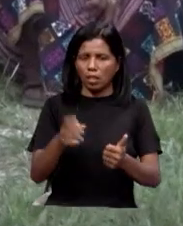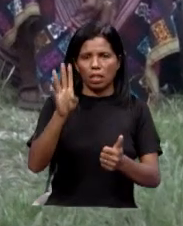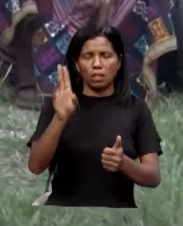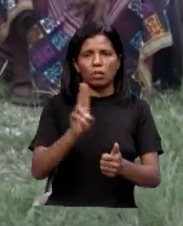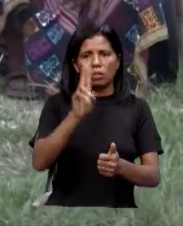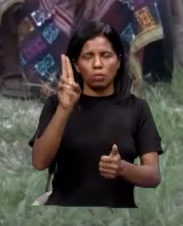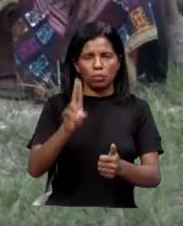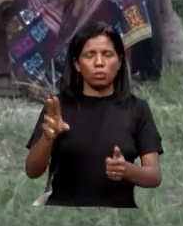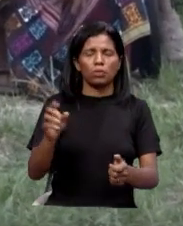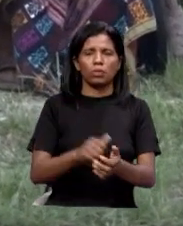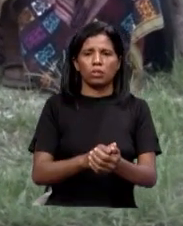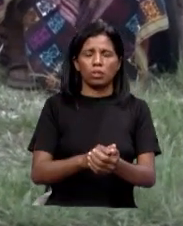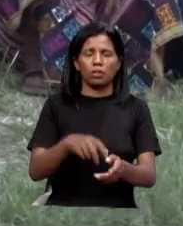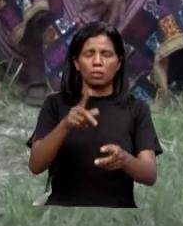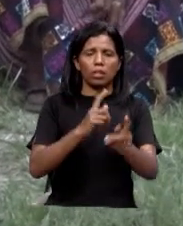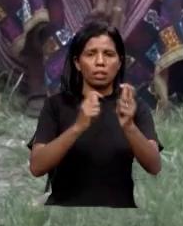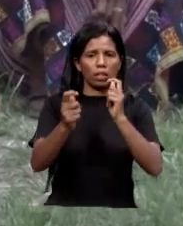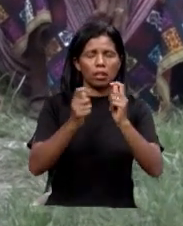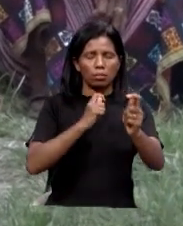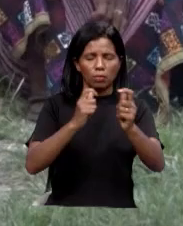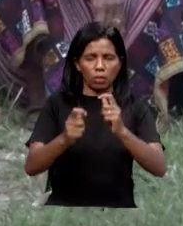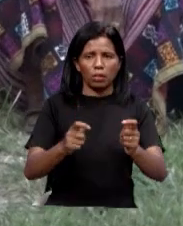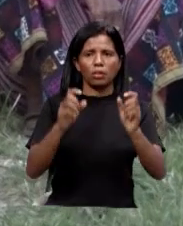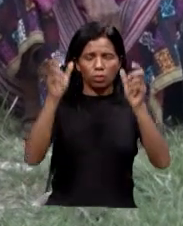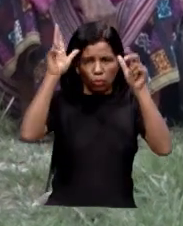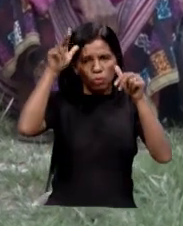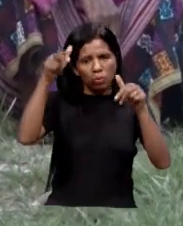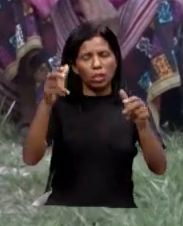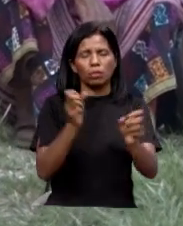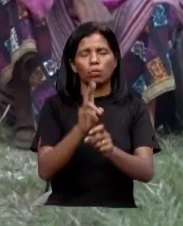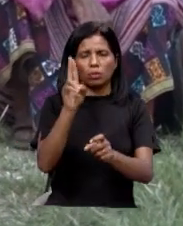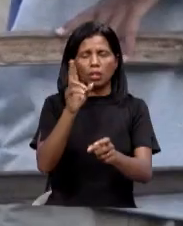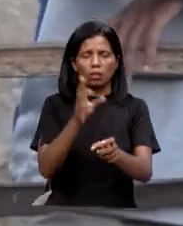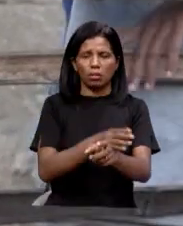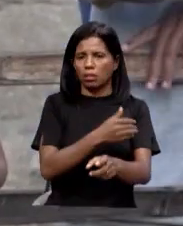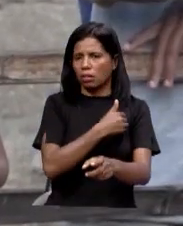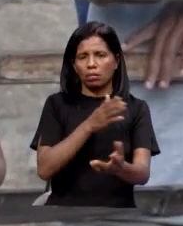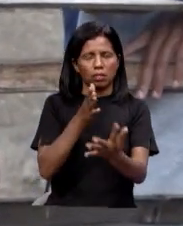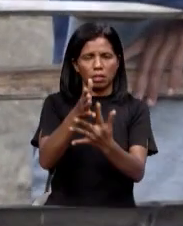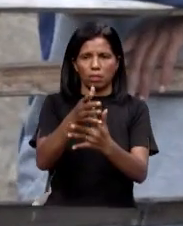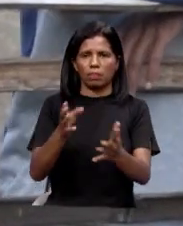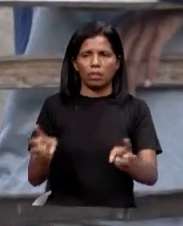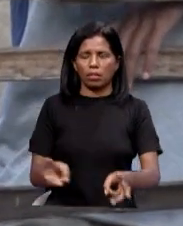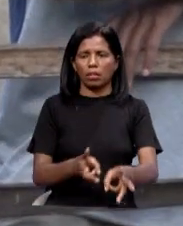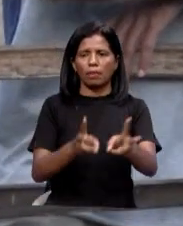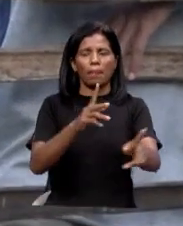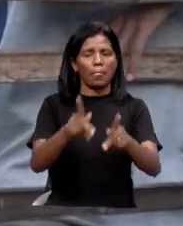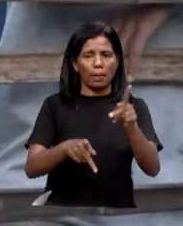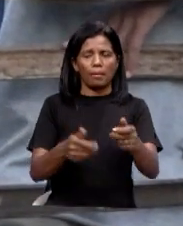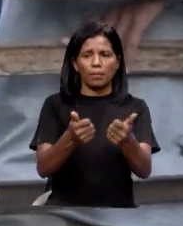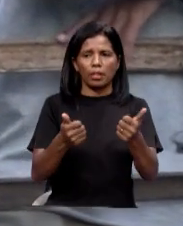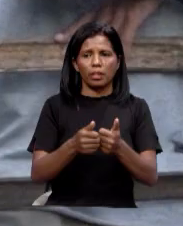utiliza kuda hanesan transporte hodi halo movimento tamba sidau ka sesa ba estrada. Comunidade Aldeia Hatne,